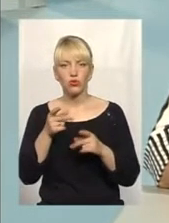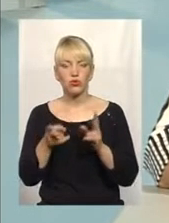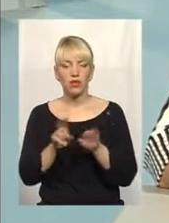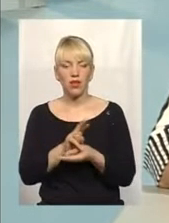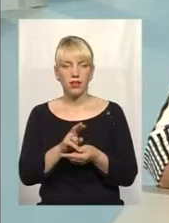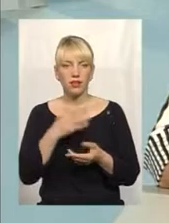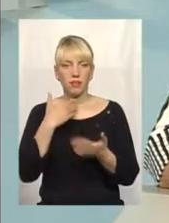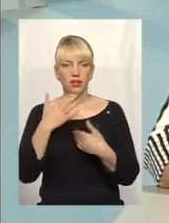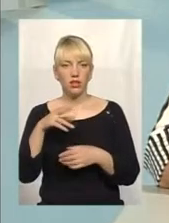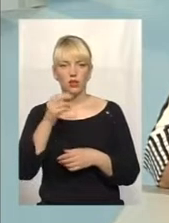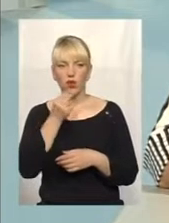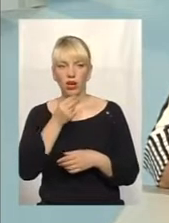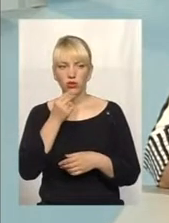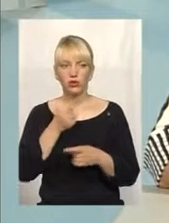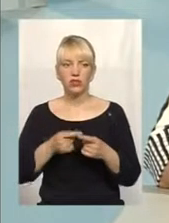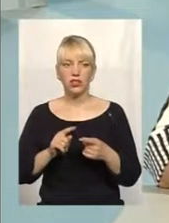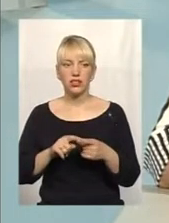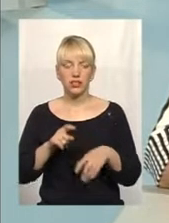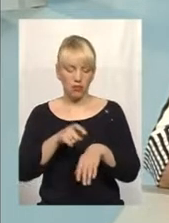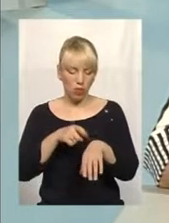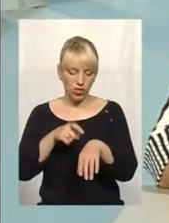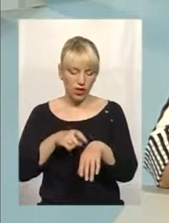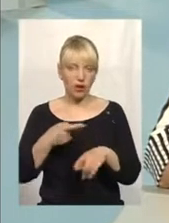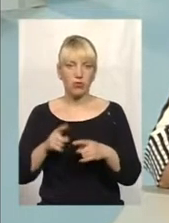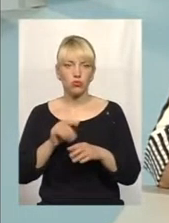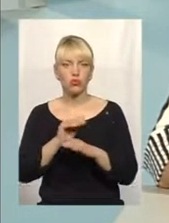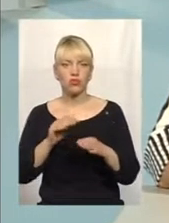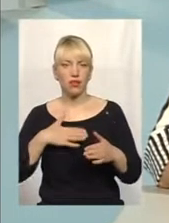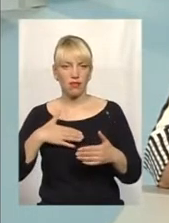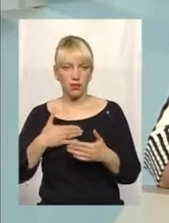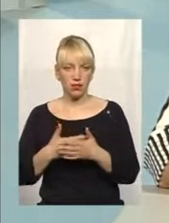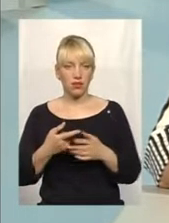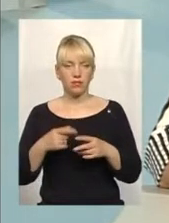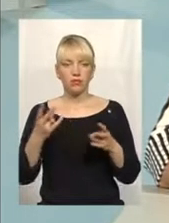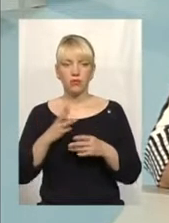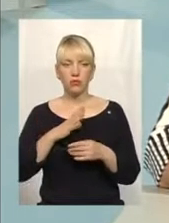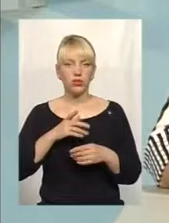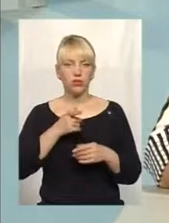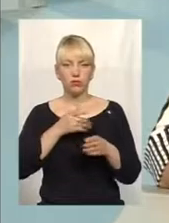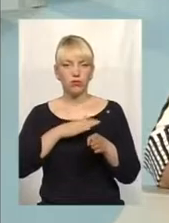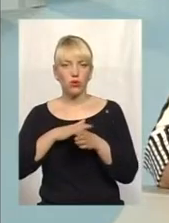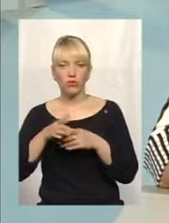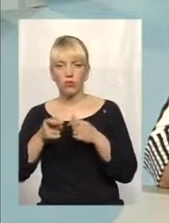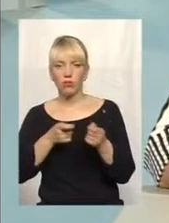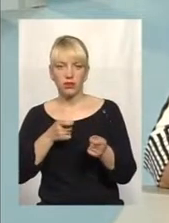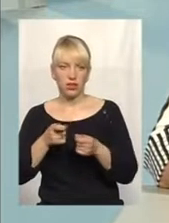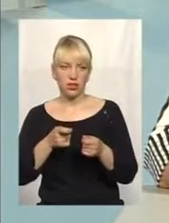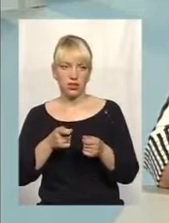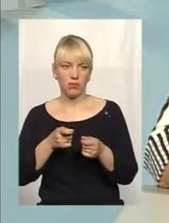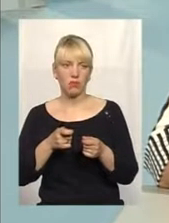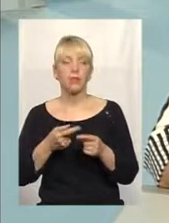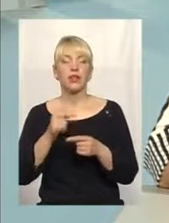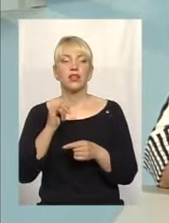до харчування. Це подряпини, це царапини, це діти, вони активні. І тому тут потрібно бути абсолютно обережними.